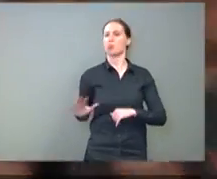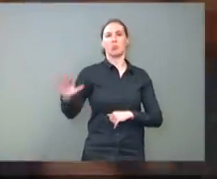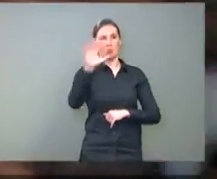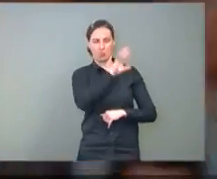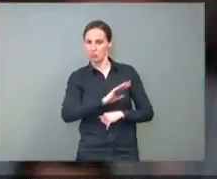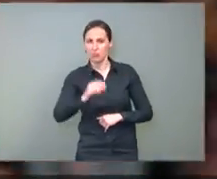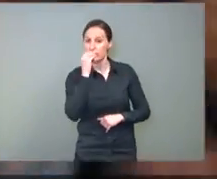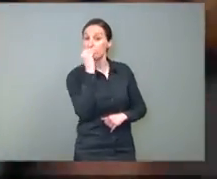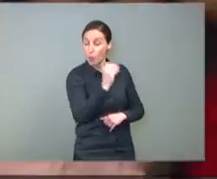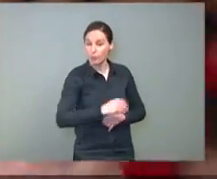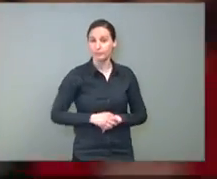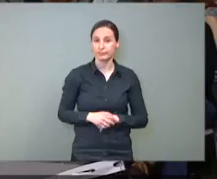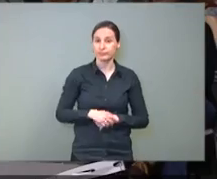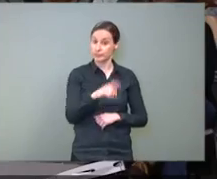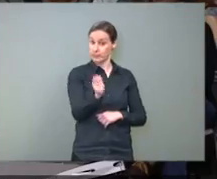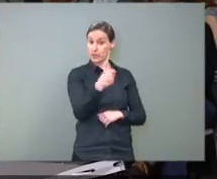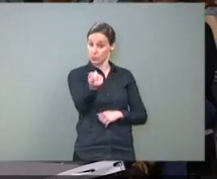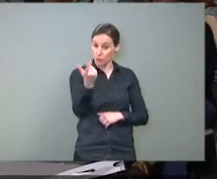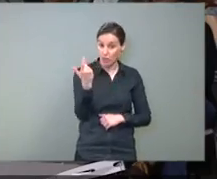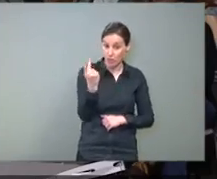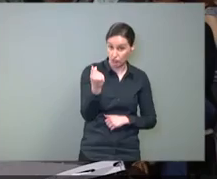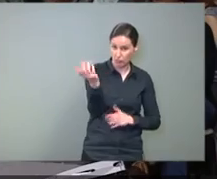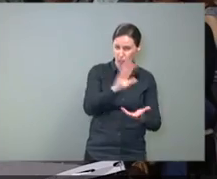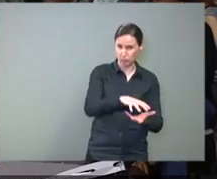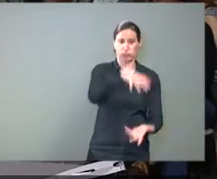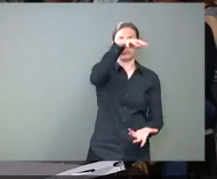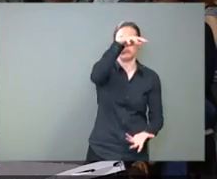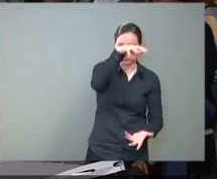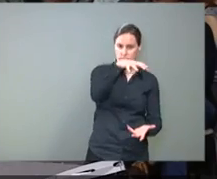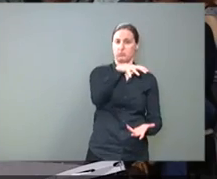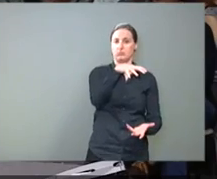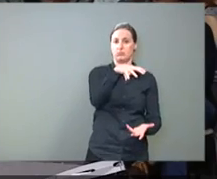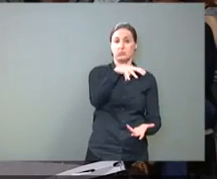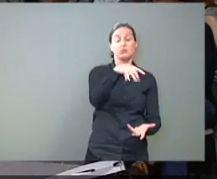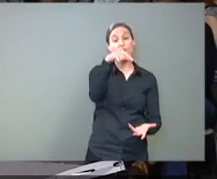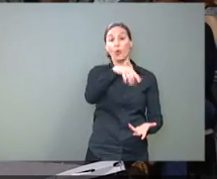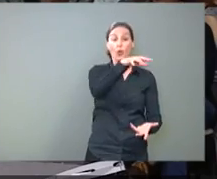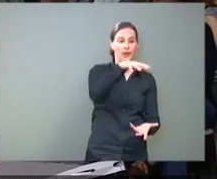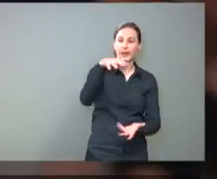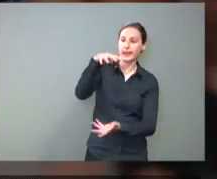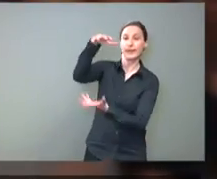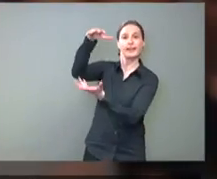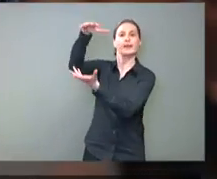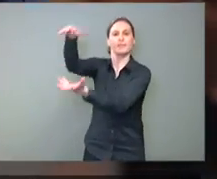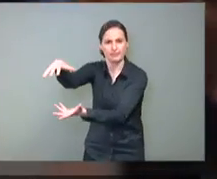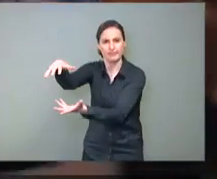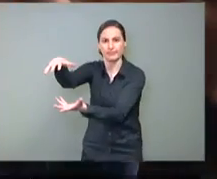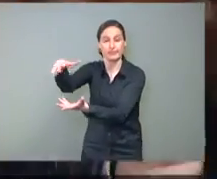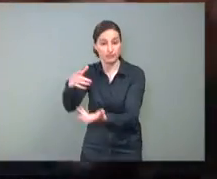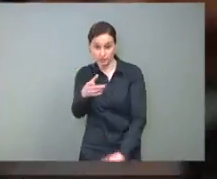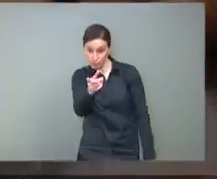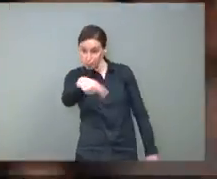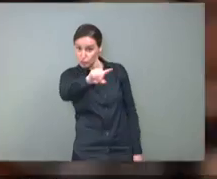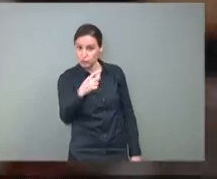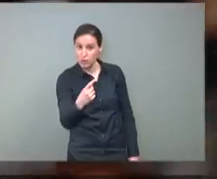part. Mais vous ne l'avez pas vue dans vos vies. Elle est partie dans ce qu'on appelle une bulle, comme vous diriez un nuage. Et dans